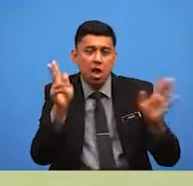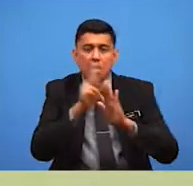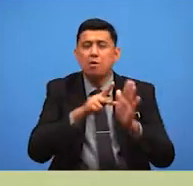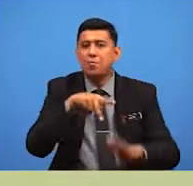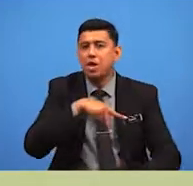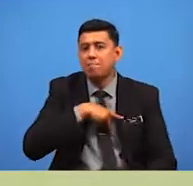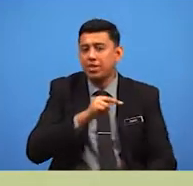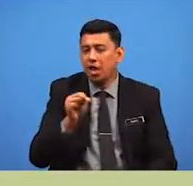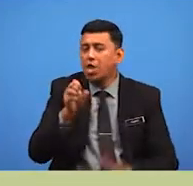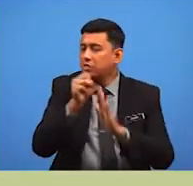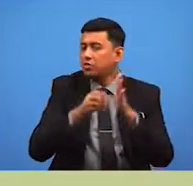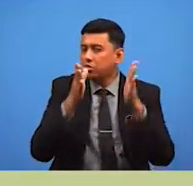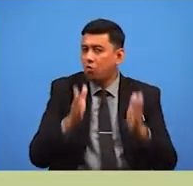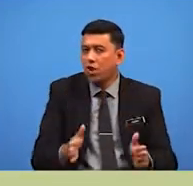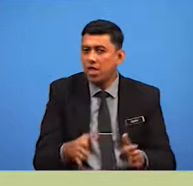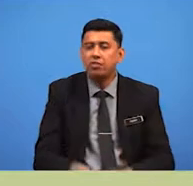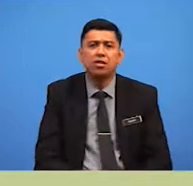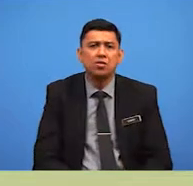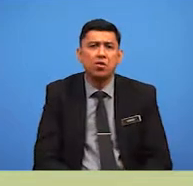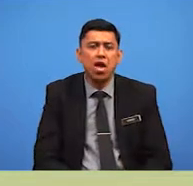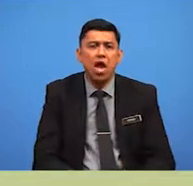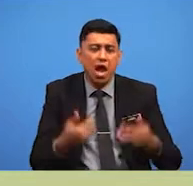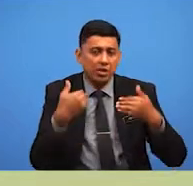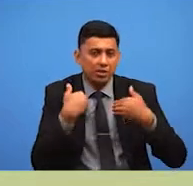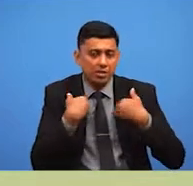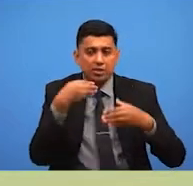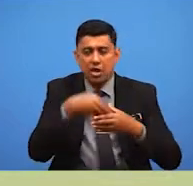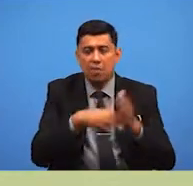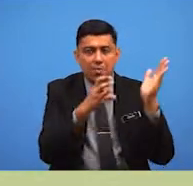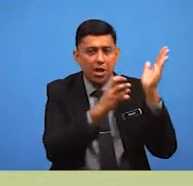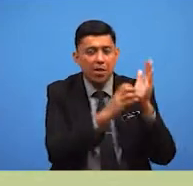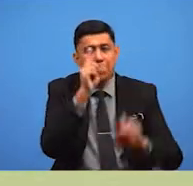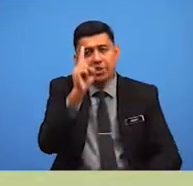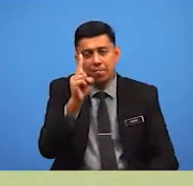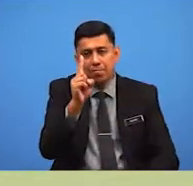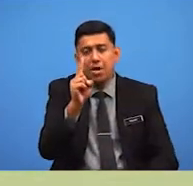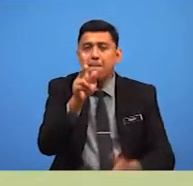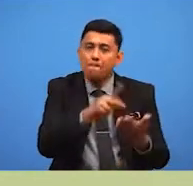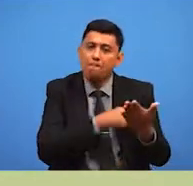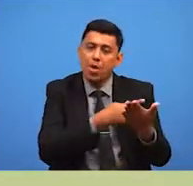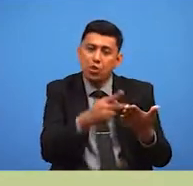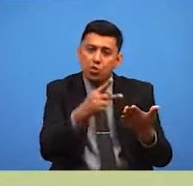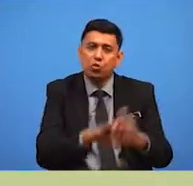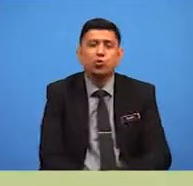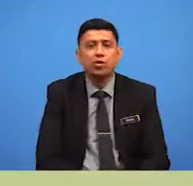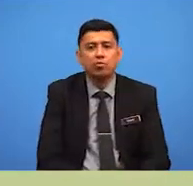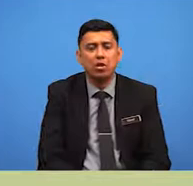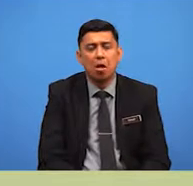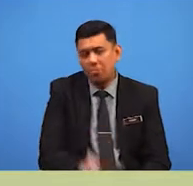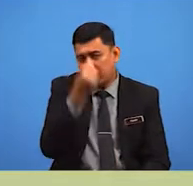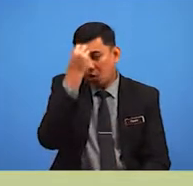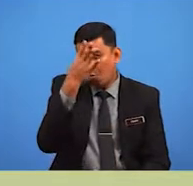seseorang. Persoalan ini terkandung dalam rangkap pertama pantun yang menyatakan